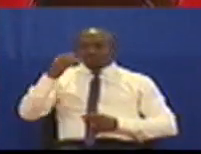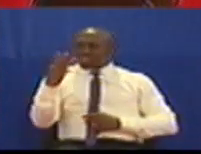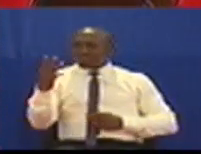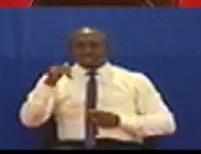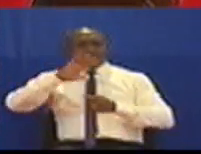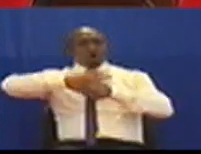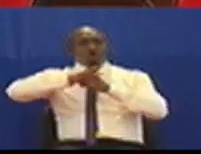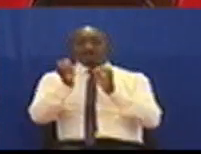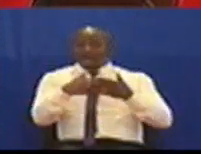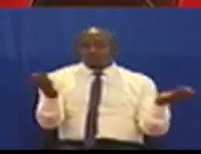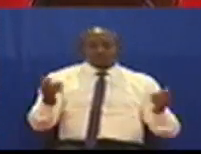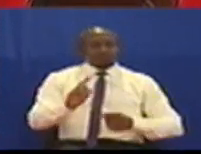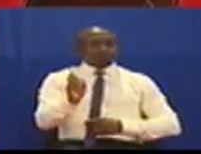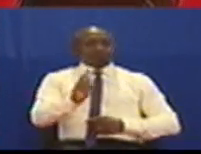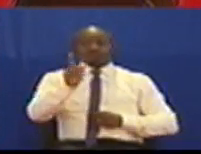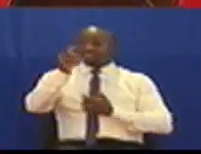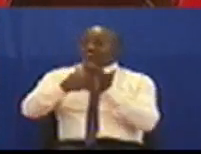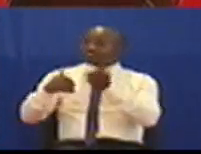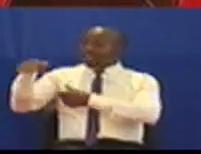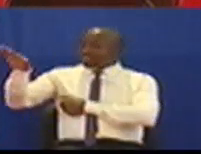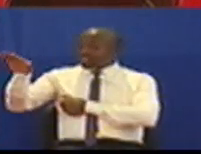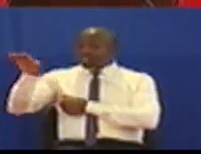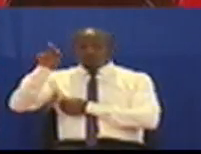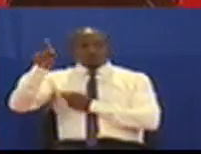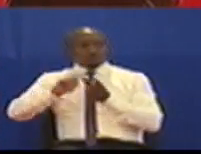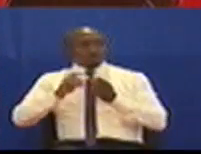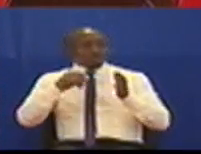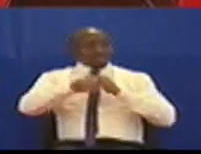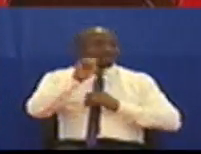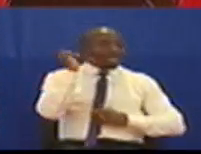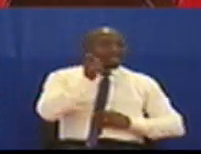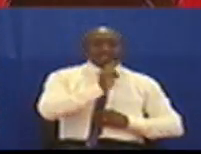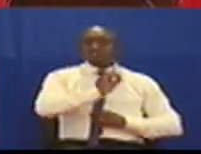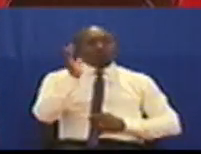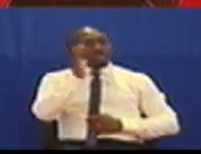corona. Wenzetu nchi za nje, Mheshimiwa Mwenyekiti, Mheshimiwa Naibu Spika, ukienda Kenya hawapimi